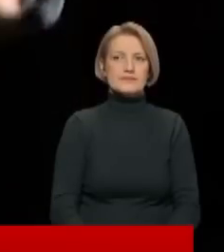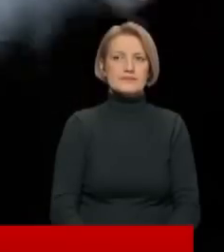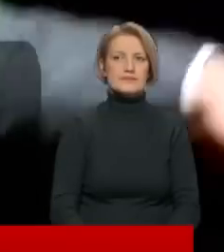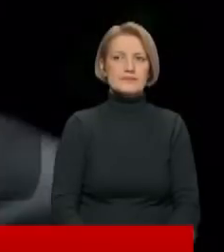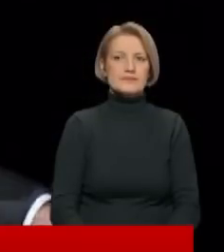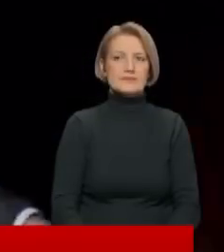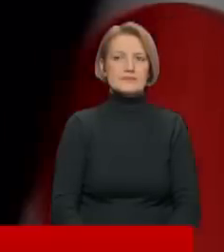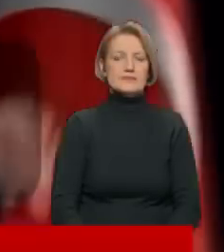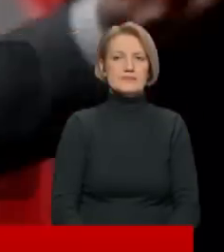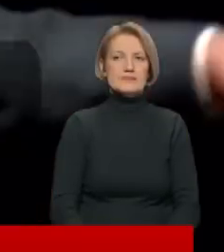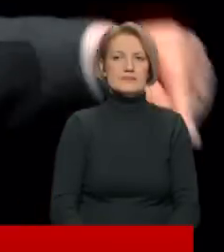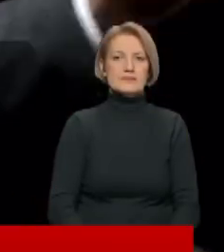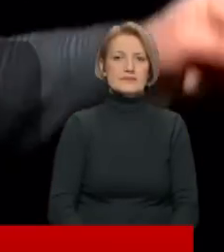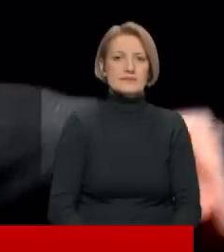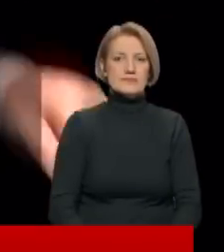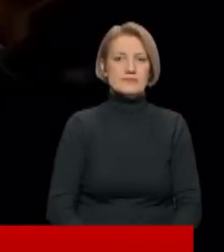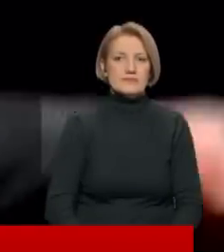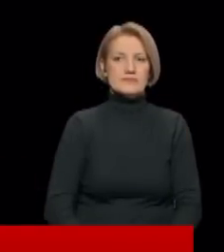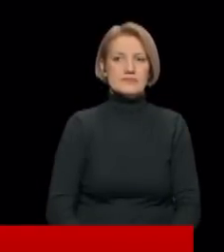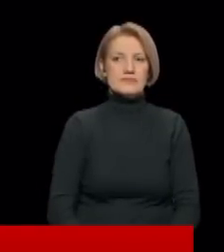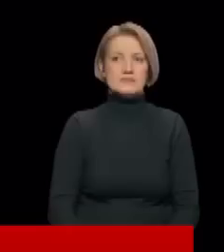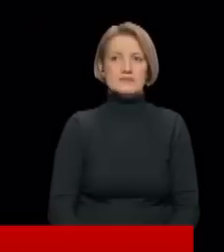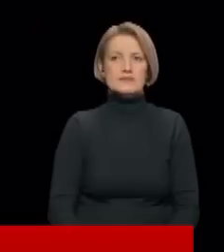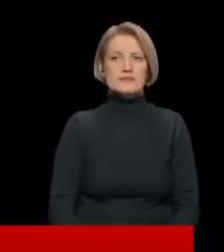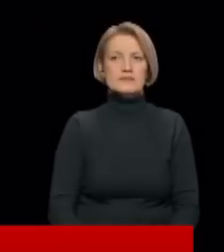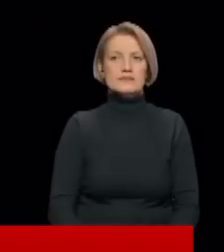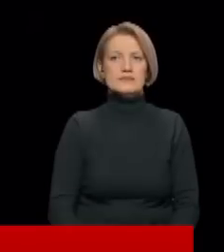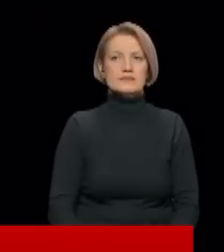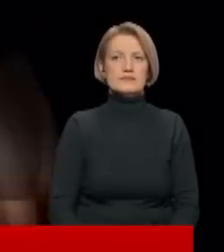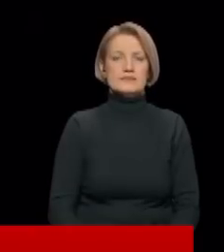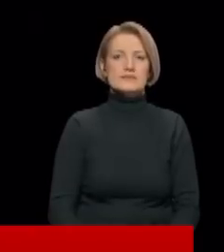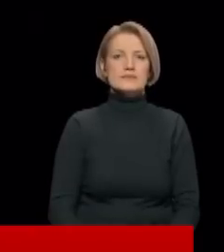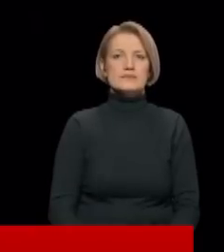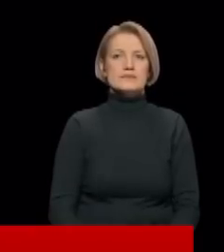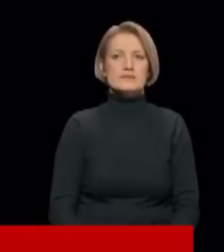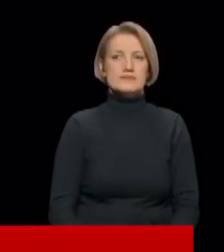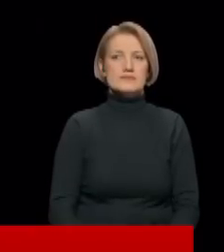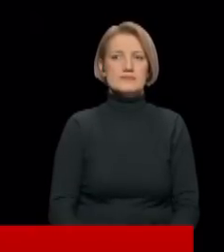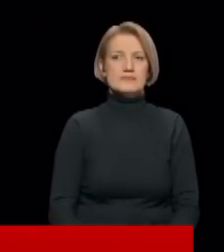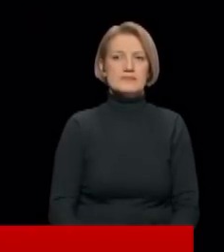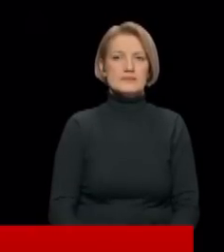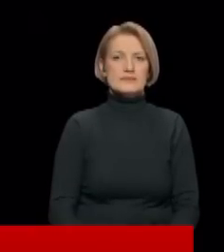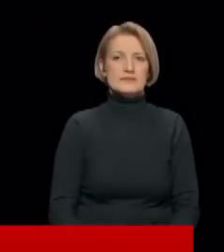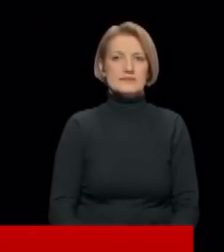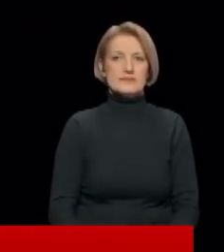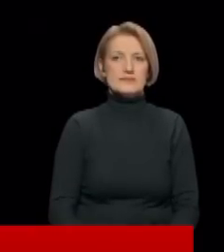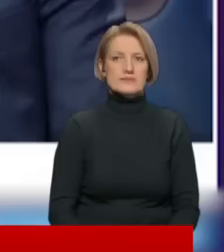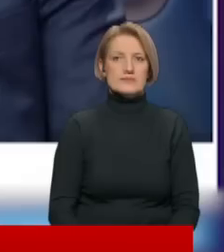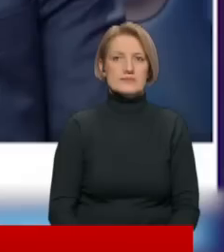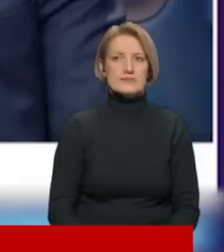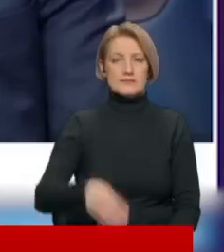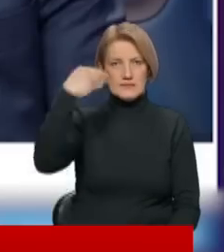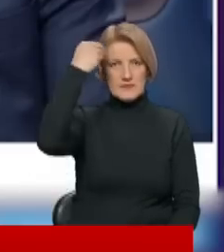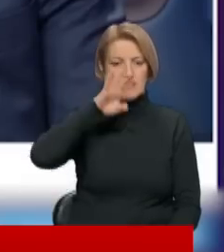veren Hakime bu HSK üyeleri ne yaptı acaba bu iktidar bu muhalefet beraber canını okudular